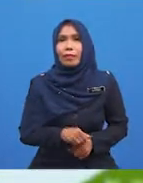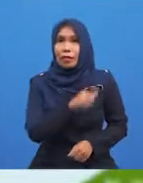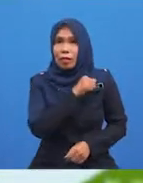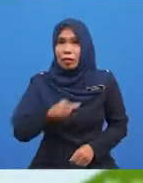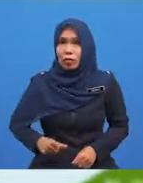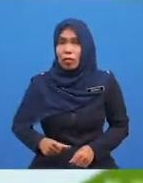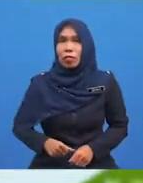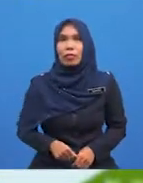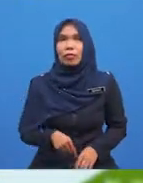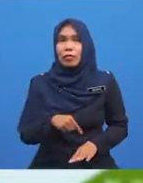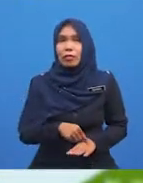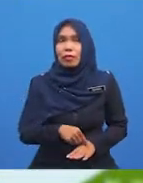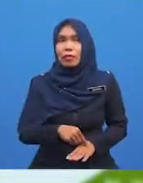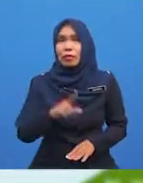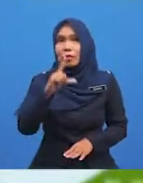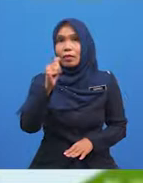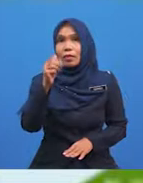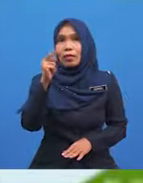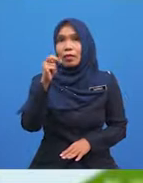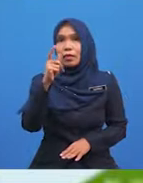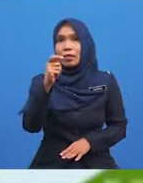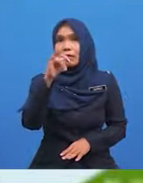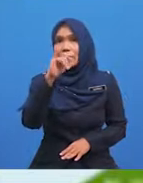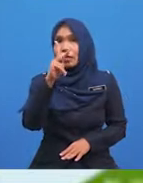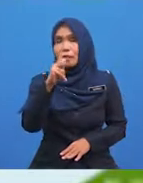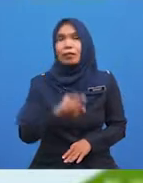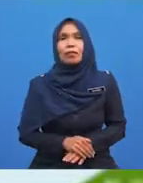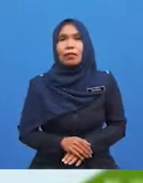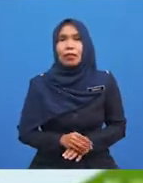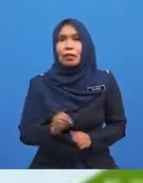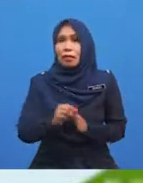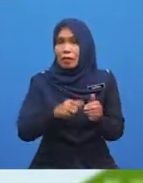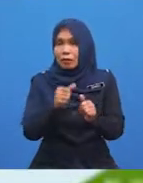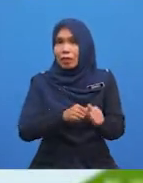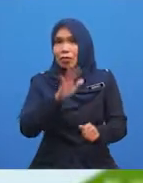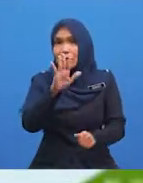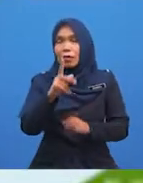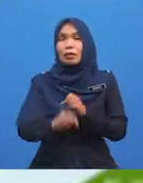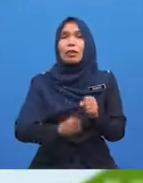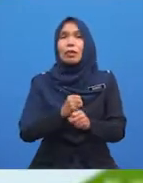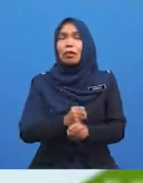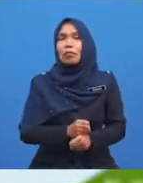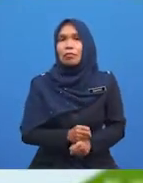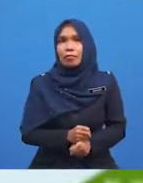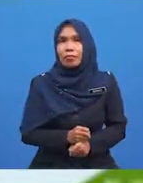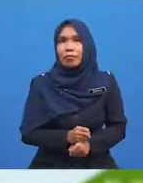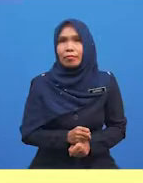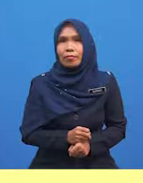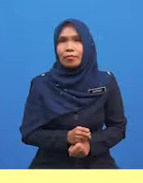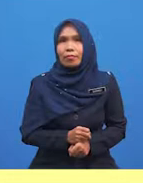sekali, iaitu mengikut giliran raja yang telah ditetapkan oleh Majlis Raja-Raja.